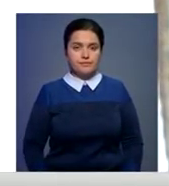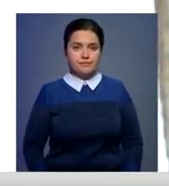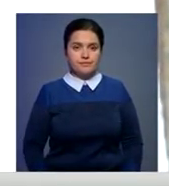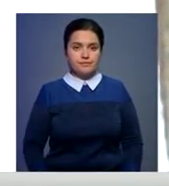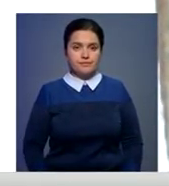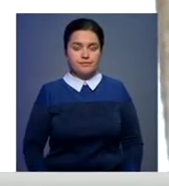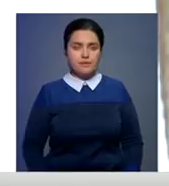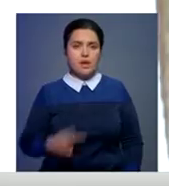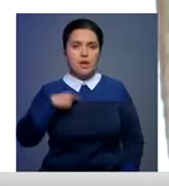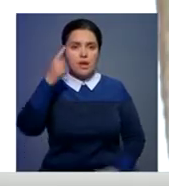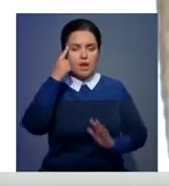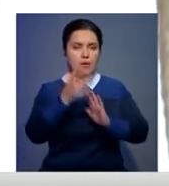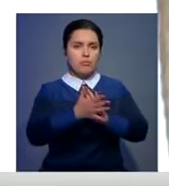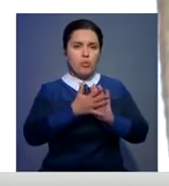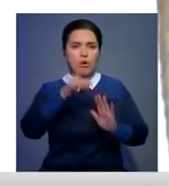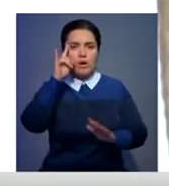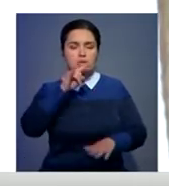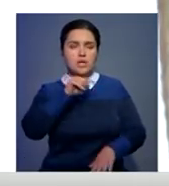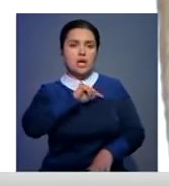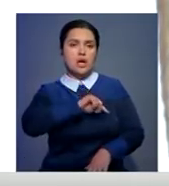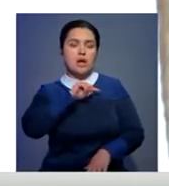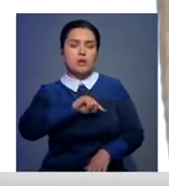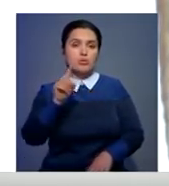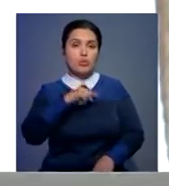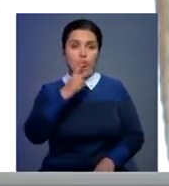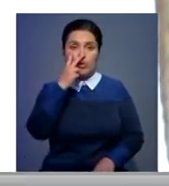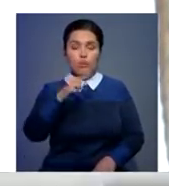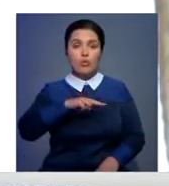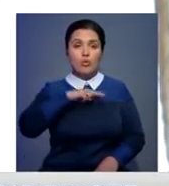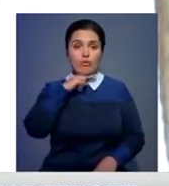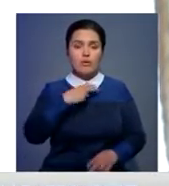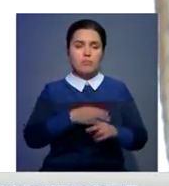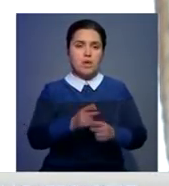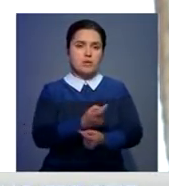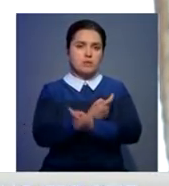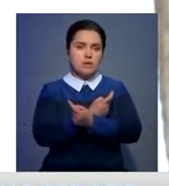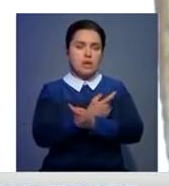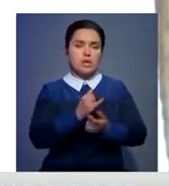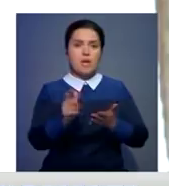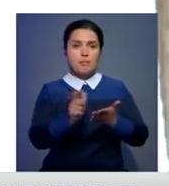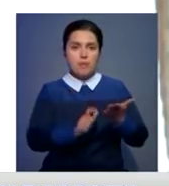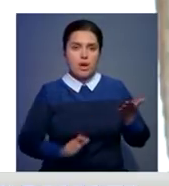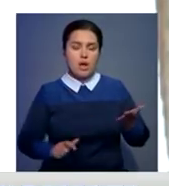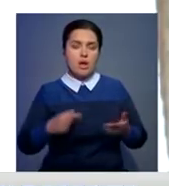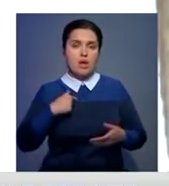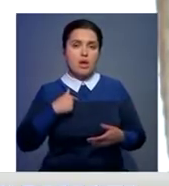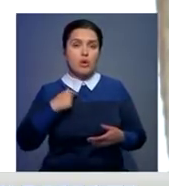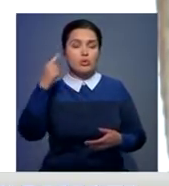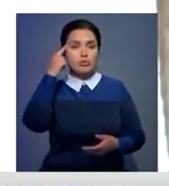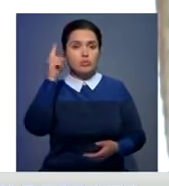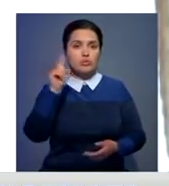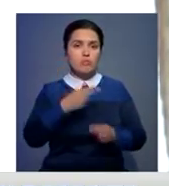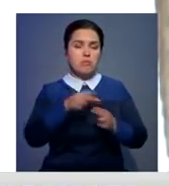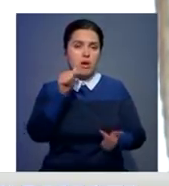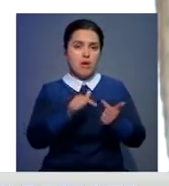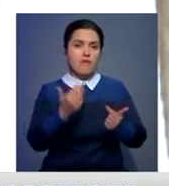Я хорошо понял казахскую душу, судя по тому, что увидел в фильме. Это меланж смелости и поэзии. У меня сложилось впечатление, что это соответствует